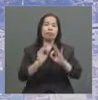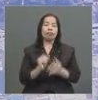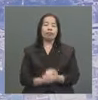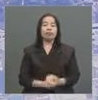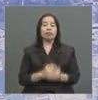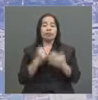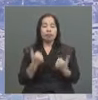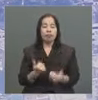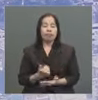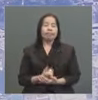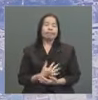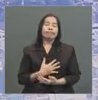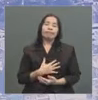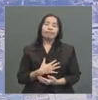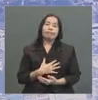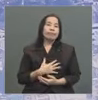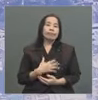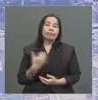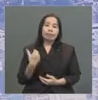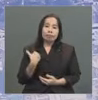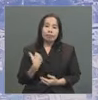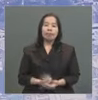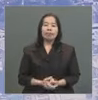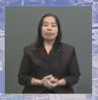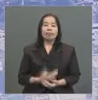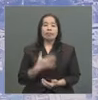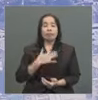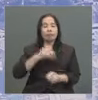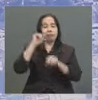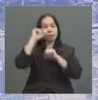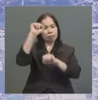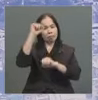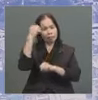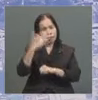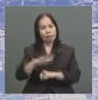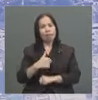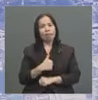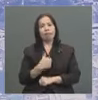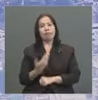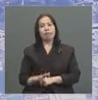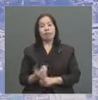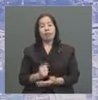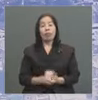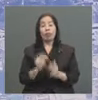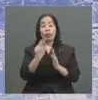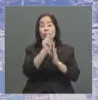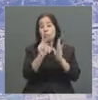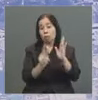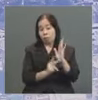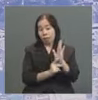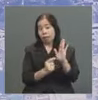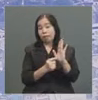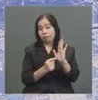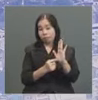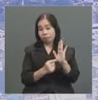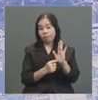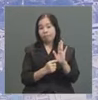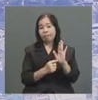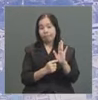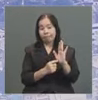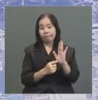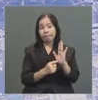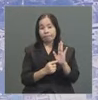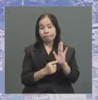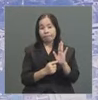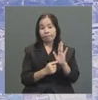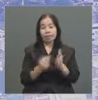พอเปิดขึ้นมาแล้วอย่างนี้ในลักษณะของเราประกาศห้ามแล้วในทางกฎหมายนะครับต้องขอกราบเรียนเชิญแล้วครับทาง